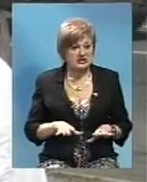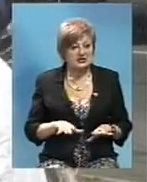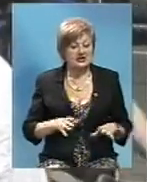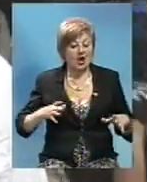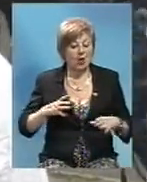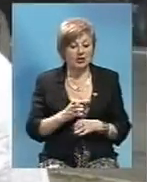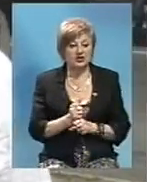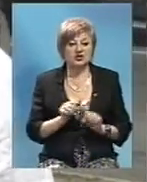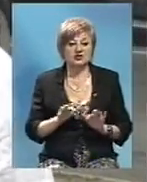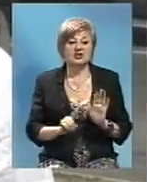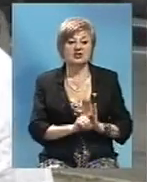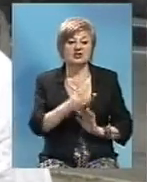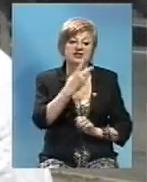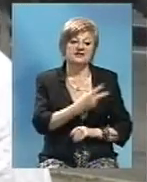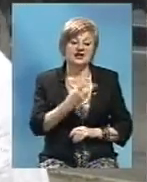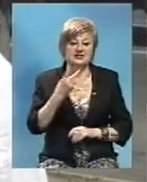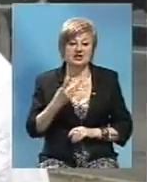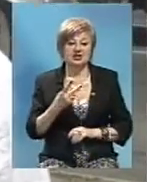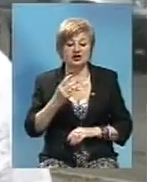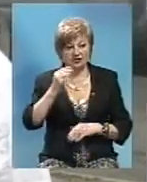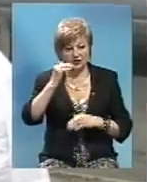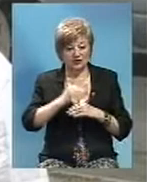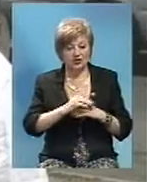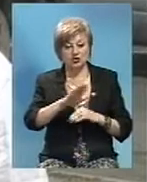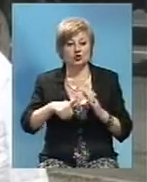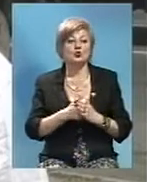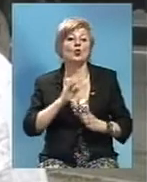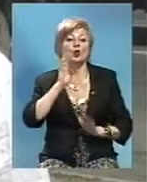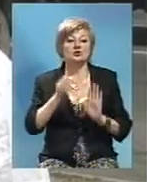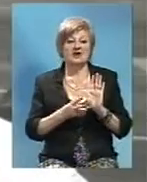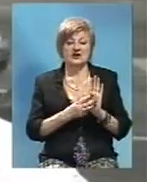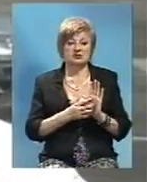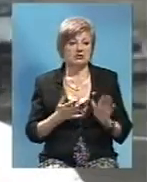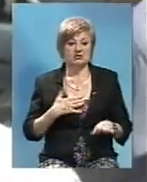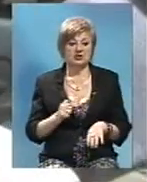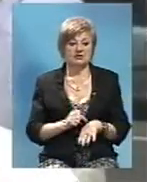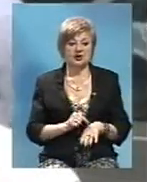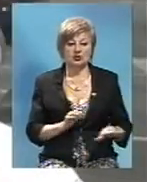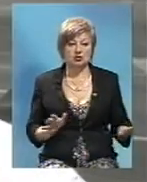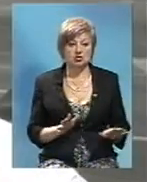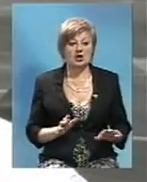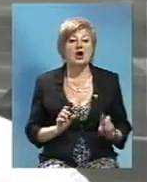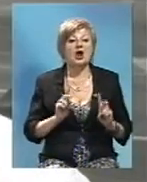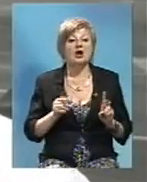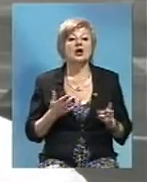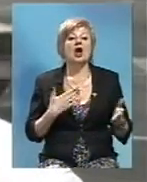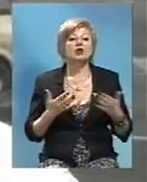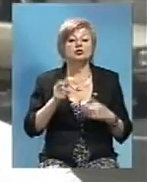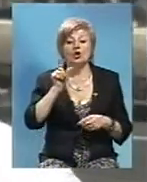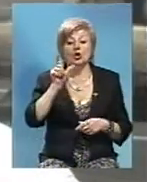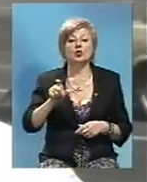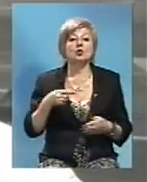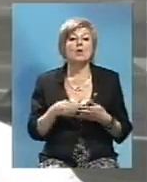ограничения действуют с 22 до 8, мы, в принципе, этого не ощущаем. А как к этому относились покупатели?